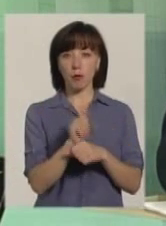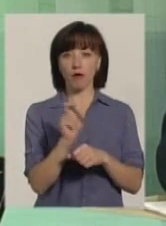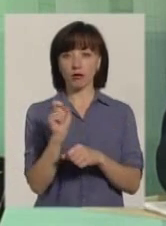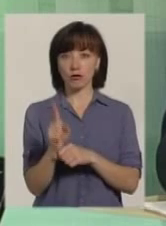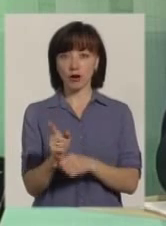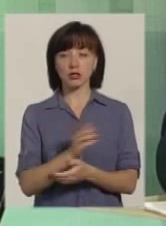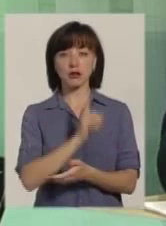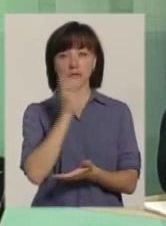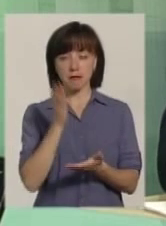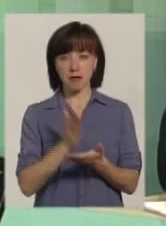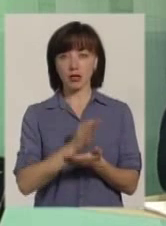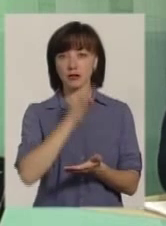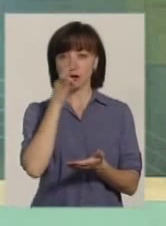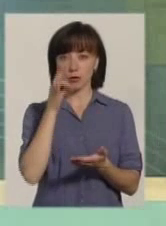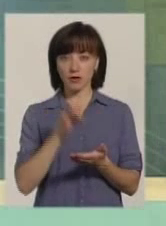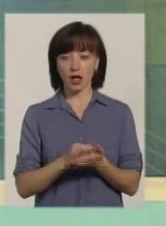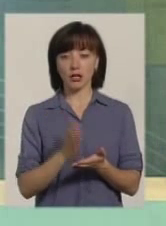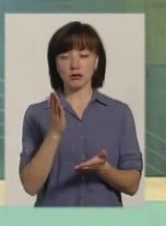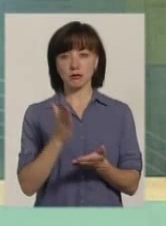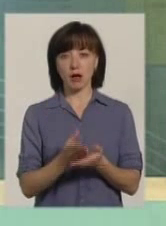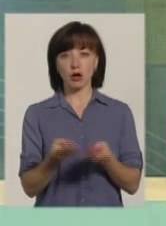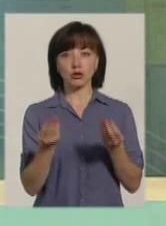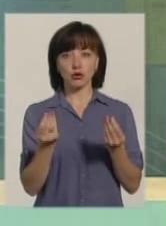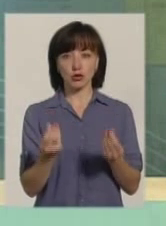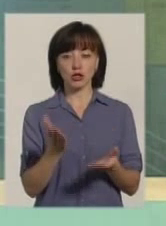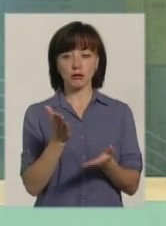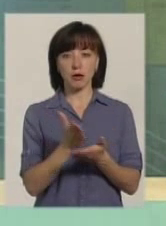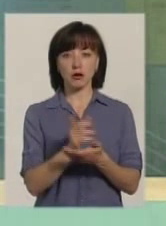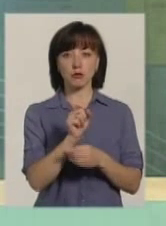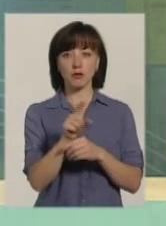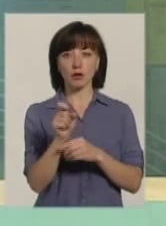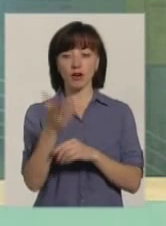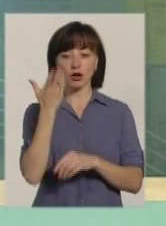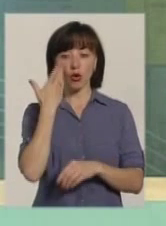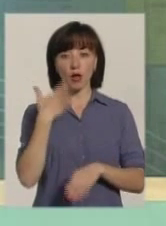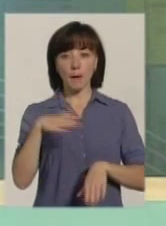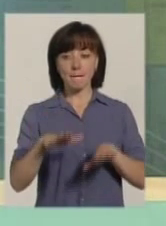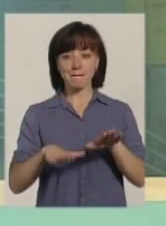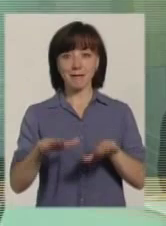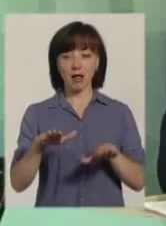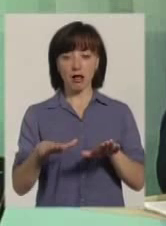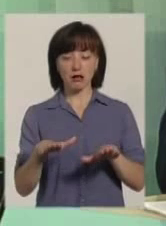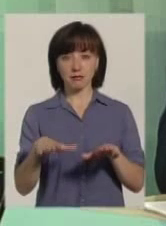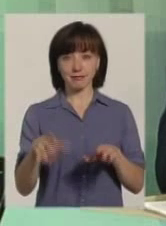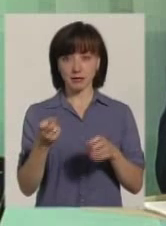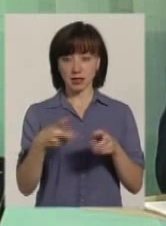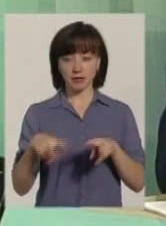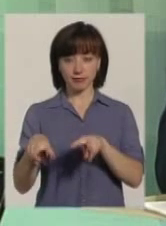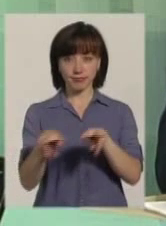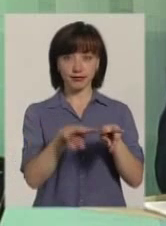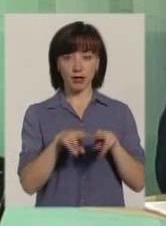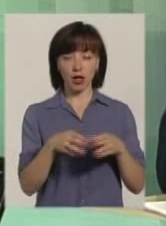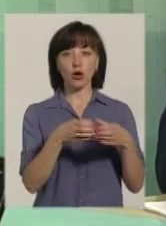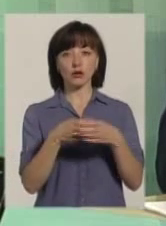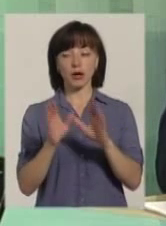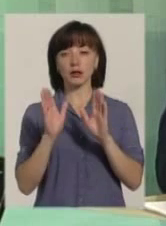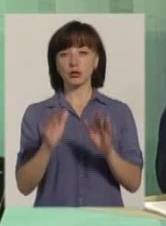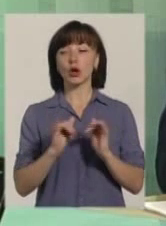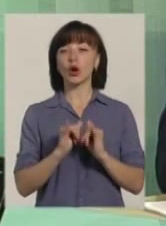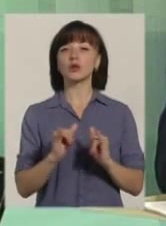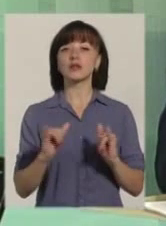маєш відповідальність, маєш кошти, маєш повноваження, маєш відповідальність. І коли баланс цих трьох речей буде відбуватися, ця громада буде розвиватися. Але в